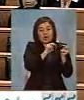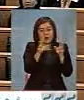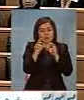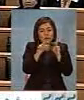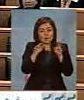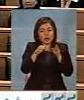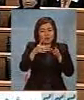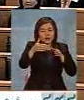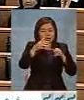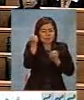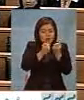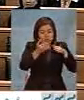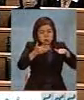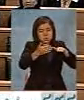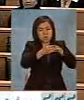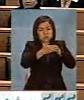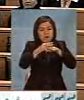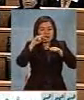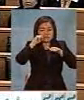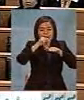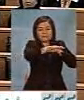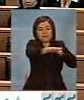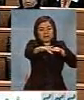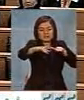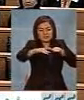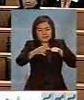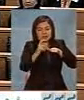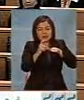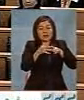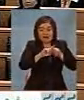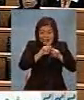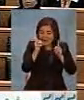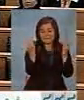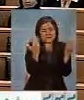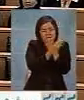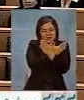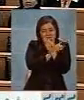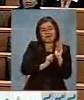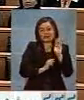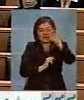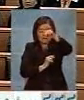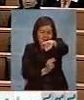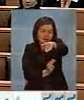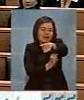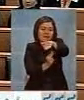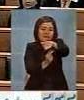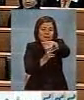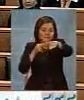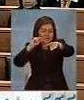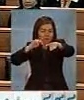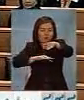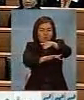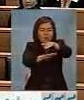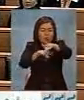ตันครับเพราะมีแม่น้ำโขงขวางกั้นแต่ปัจจุบันเราเปลี่ยนจากซอยตันมาเป็นประตูสู่อินโด